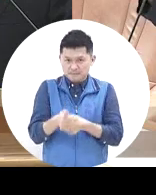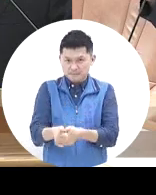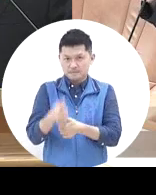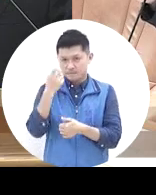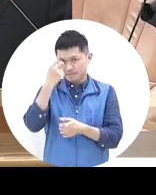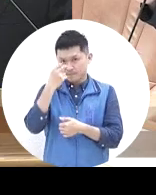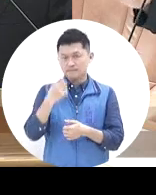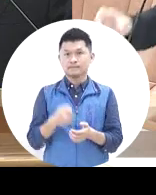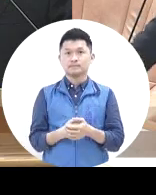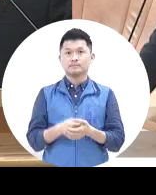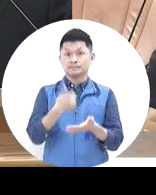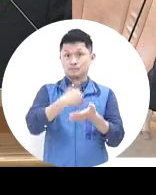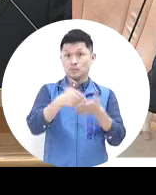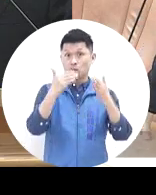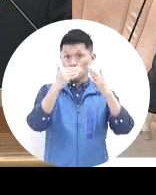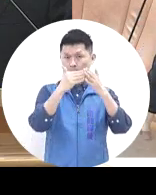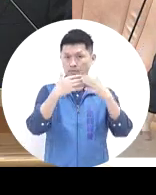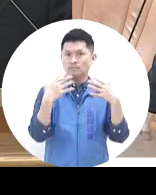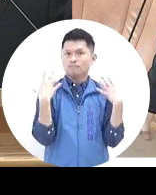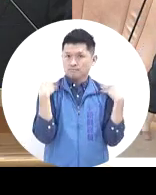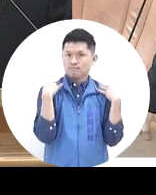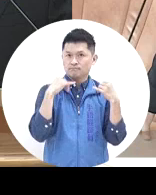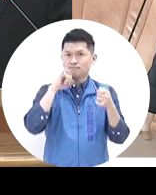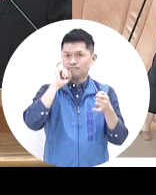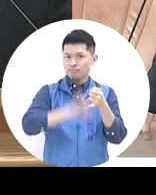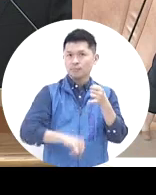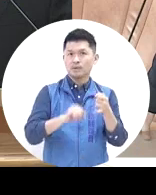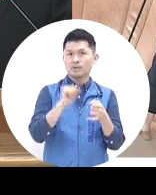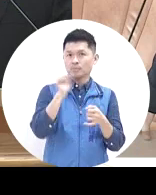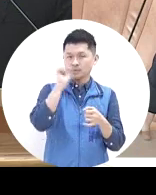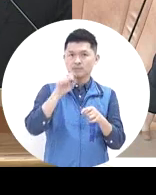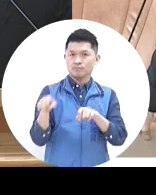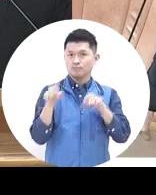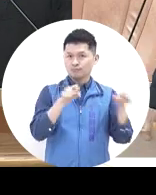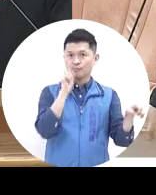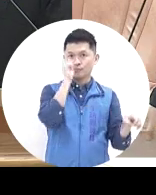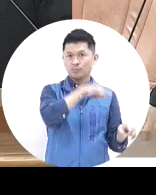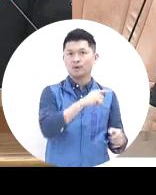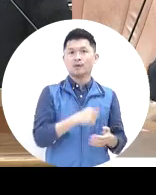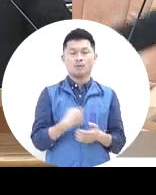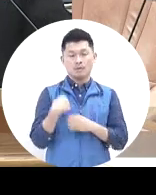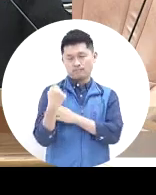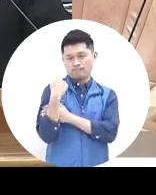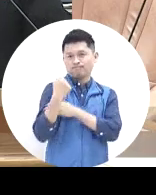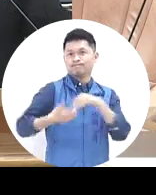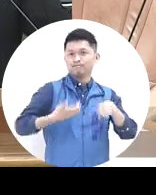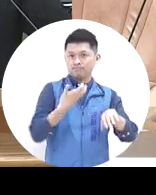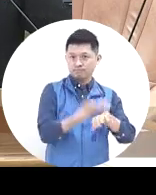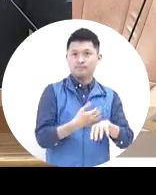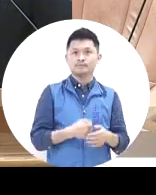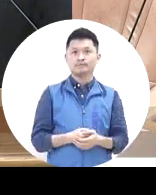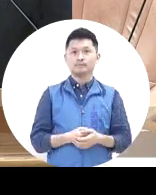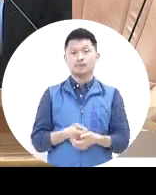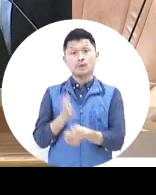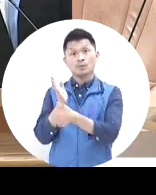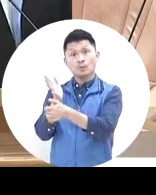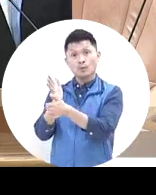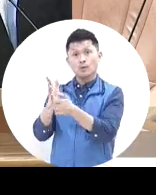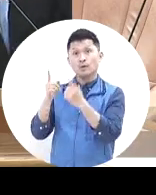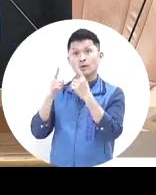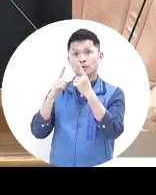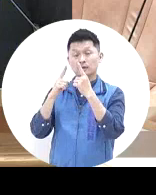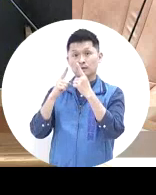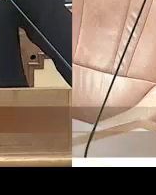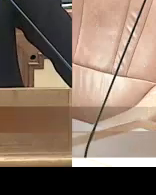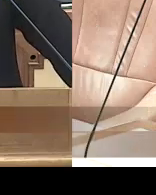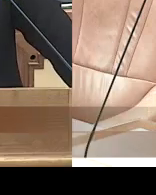绝对不能跳票。所以这个部分我全力以赴把它做好。 是，那再请教市长，那我们这个人行空间的规划，其